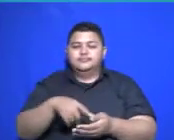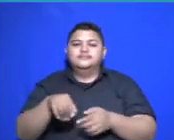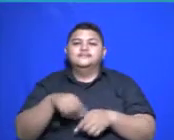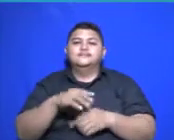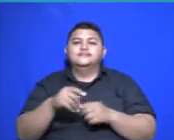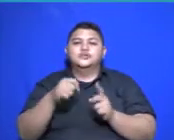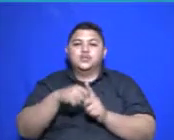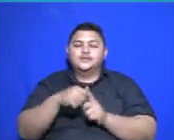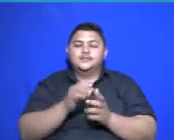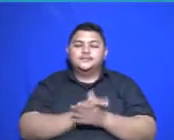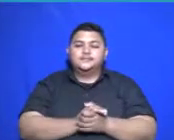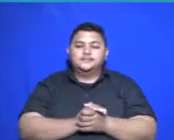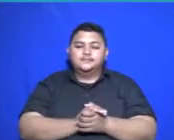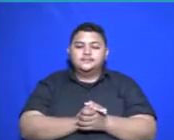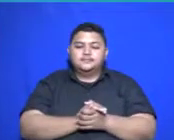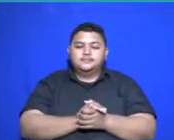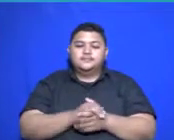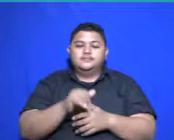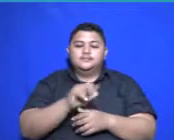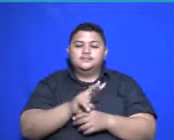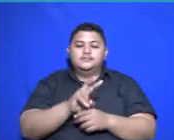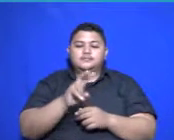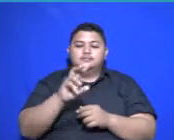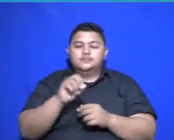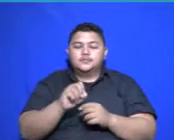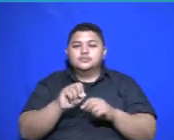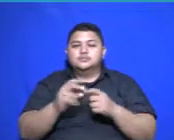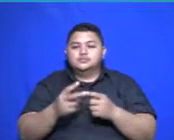2014 kami dapatkan datanya